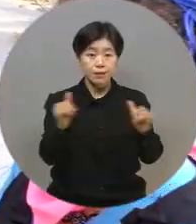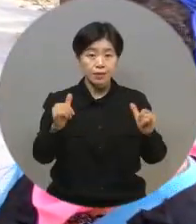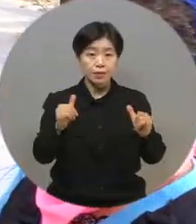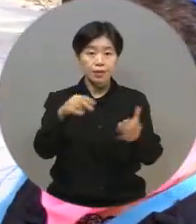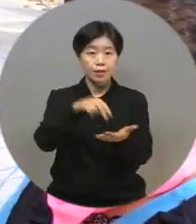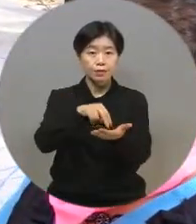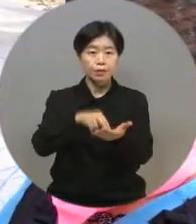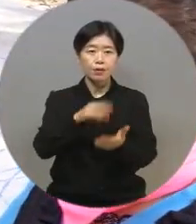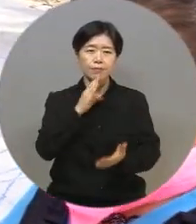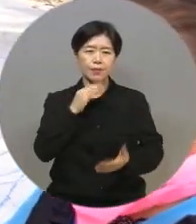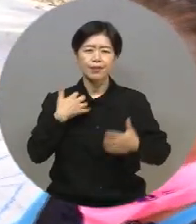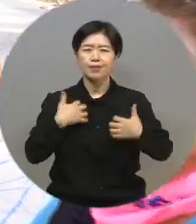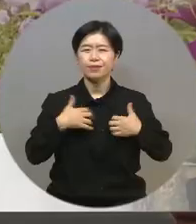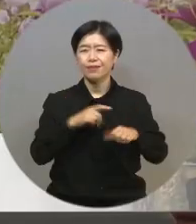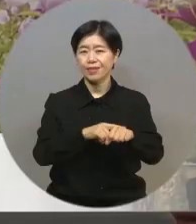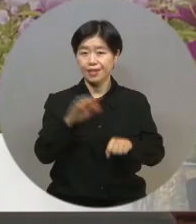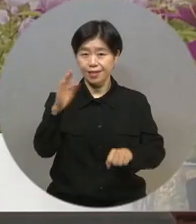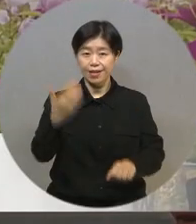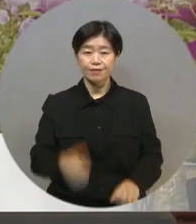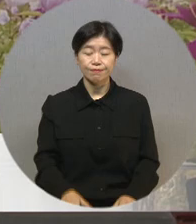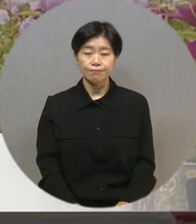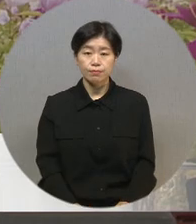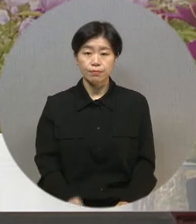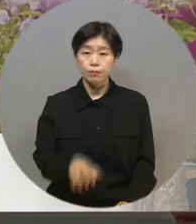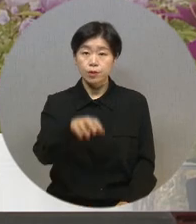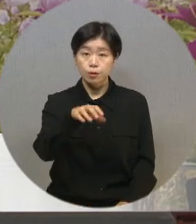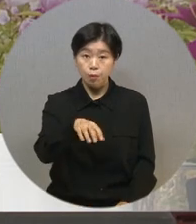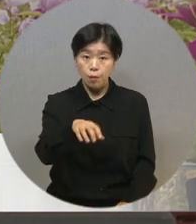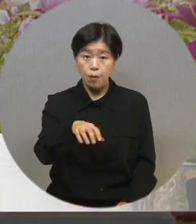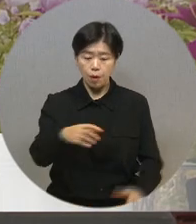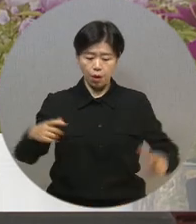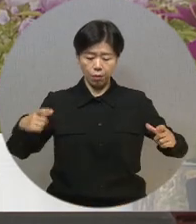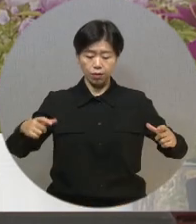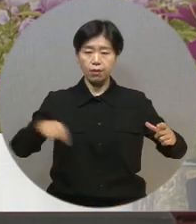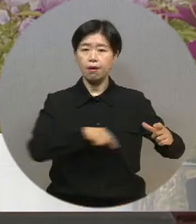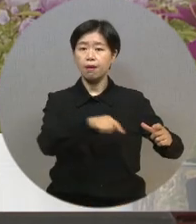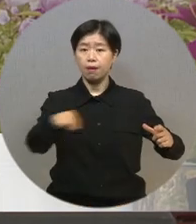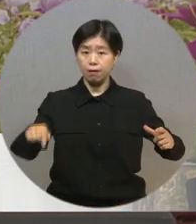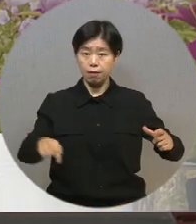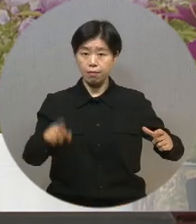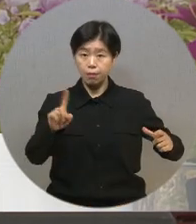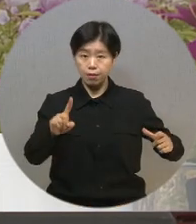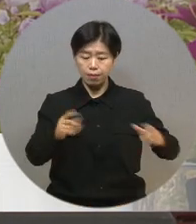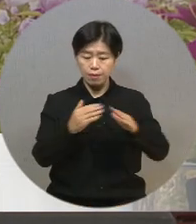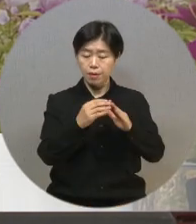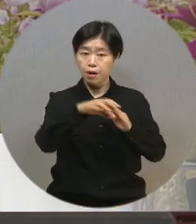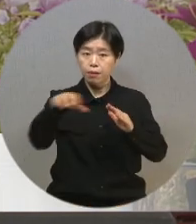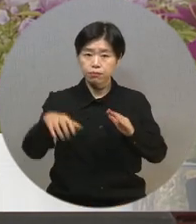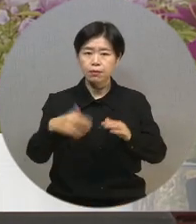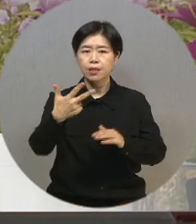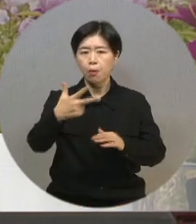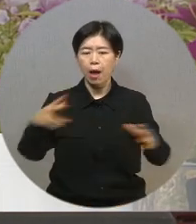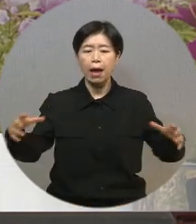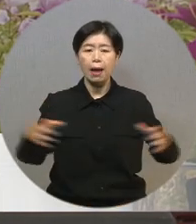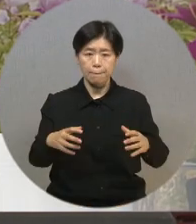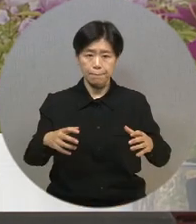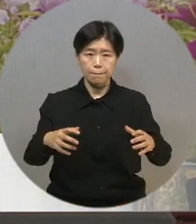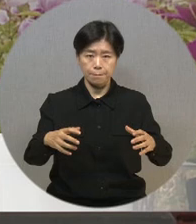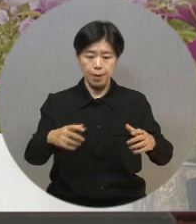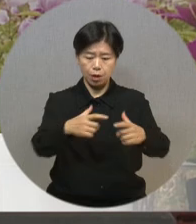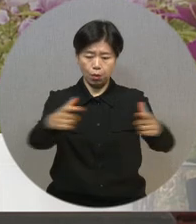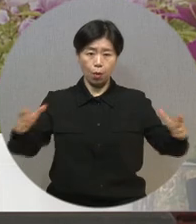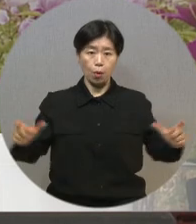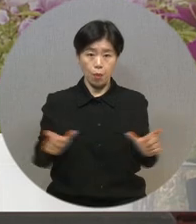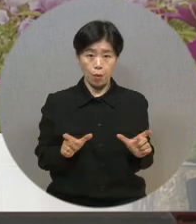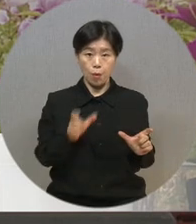시간을 보냈습니다. 여기 우리 권역마을이라고 하는데 7개 마을을 묶어서 권역마을을